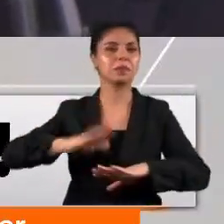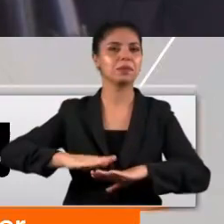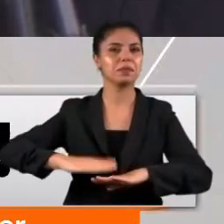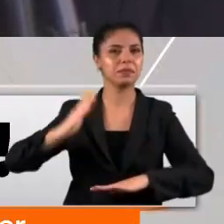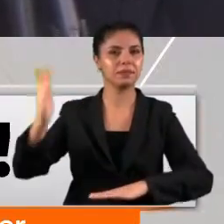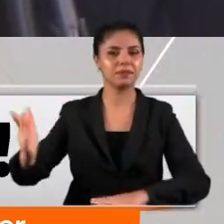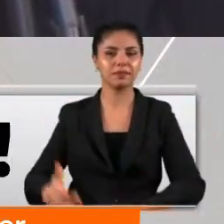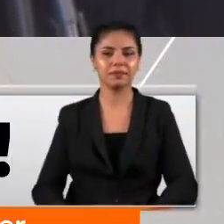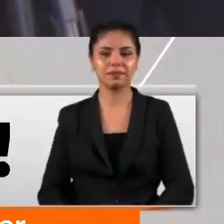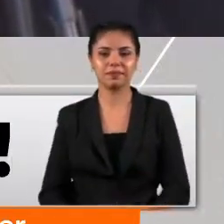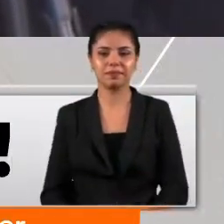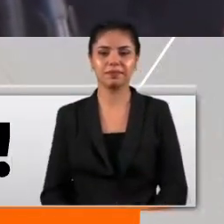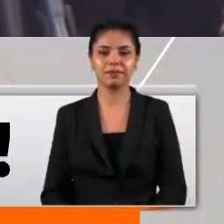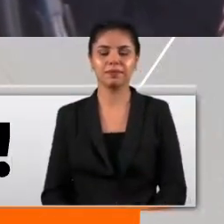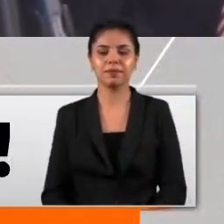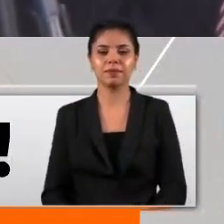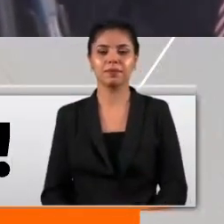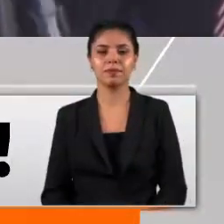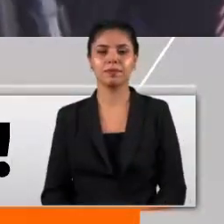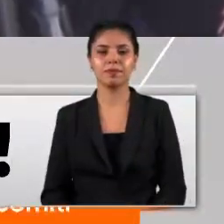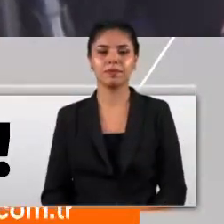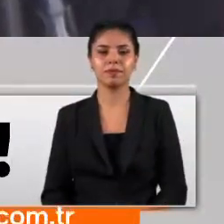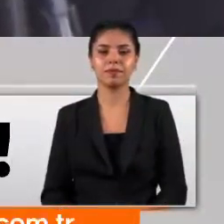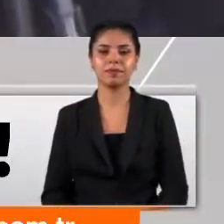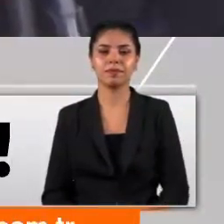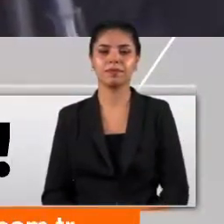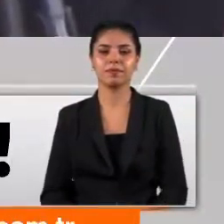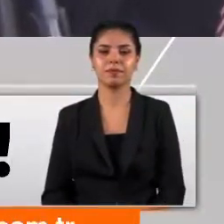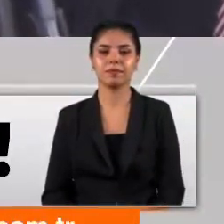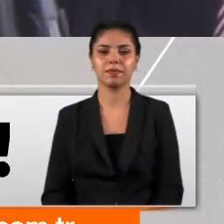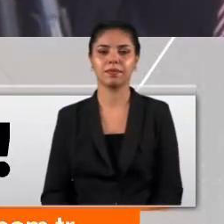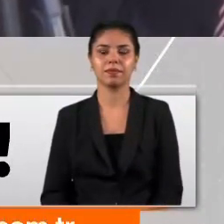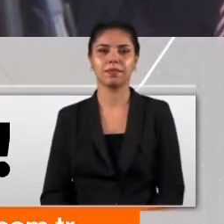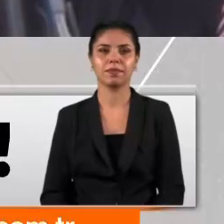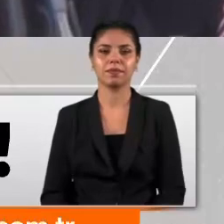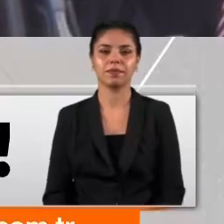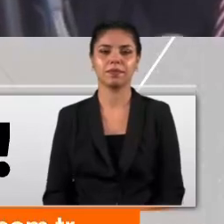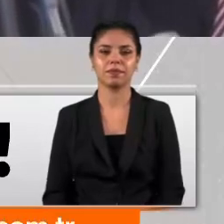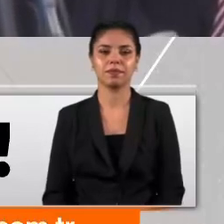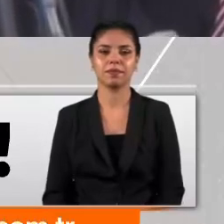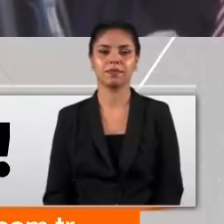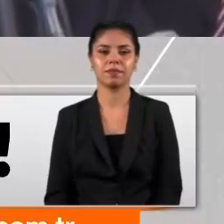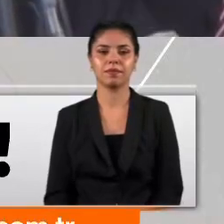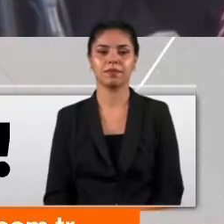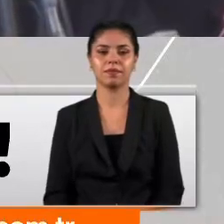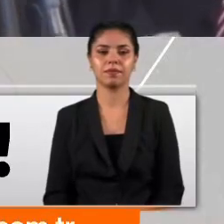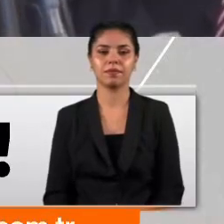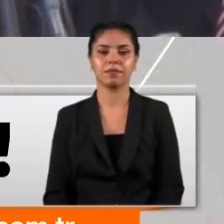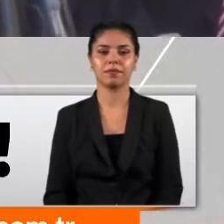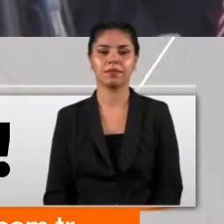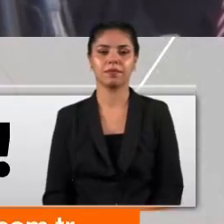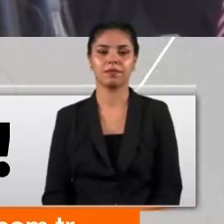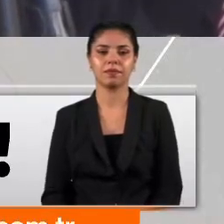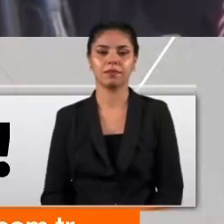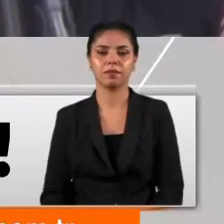gitmeden berbere gider berber kendisini tıraş ederken ona diyorsa ki